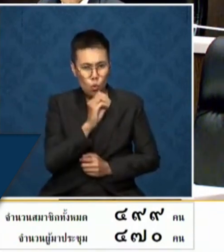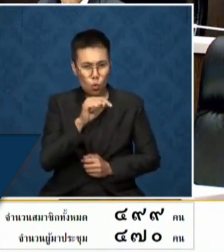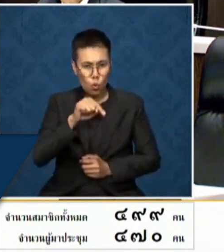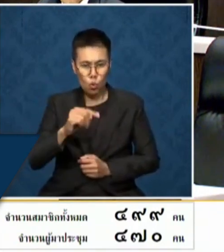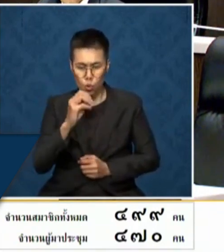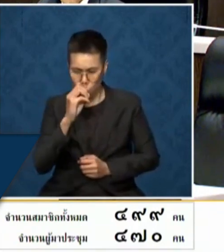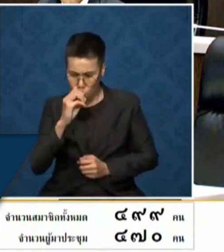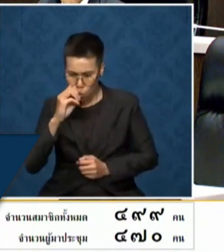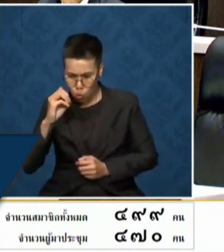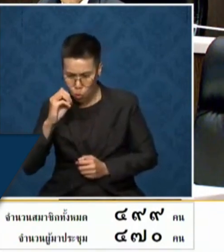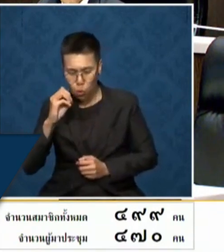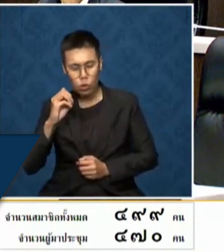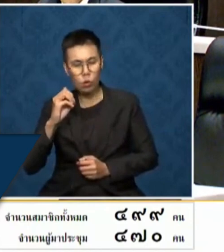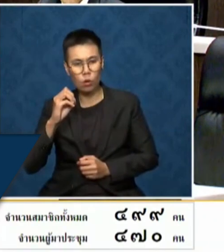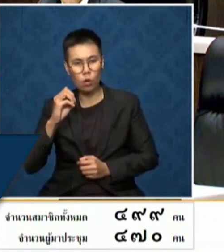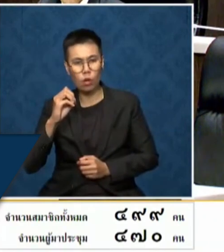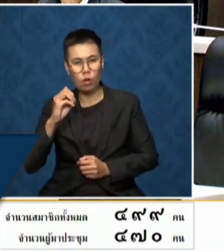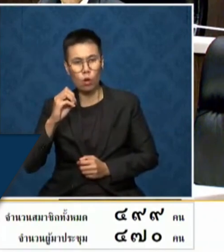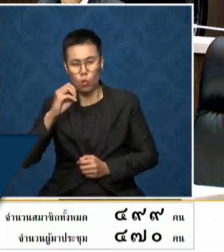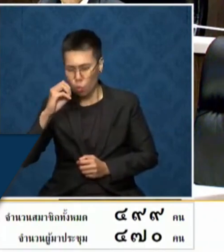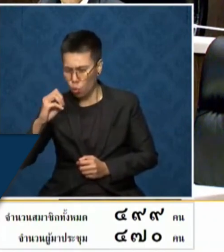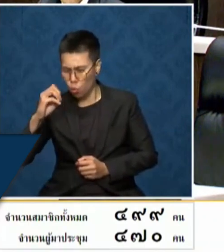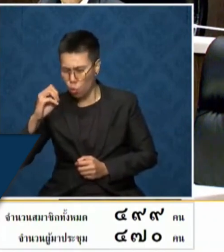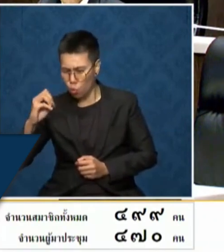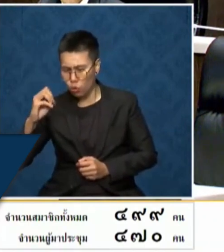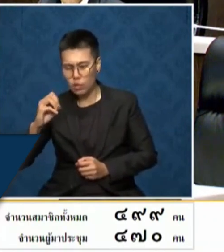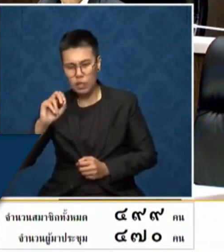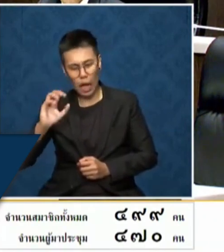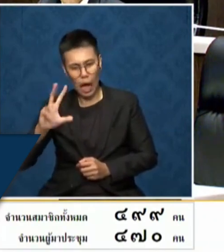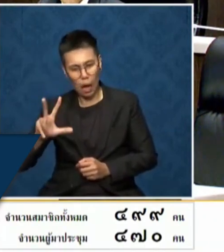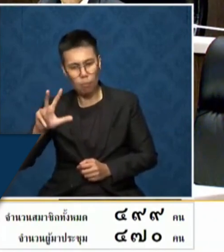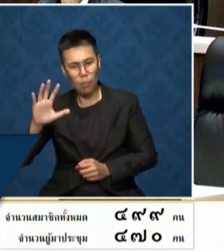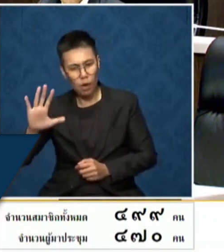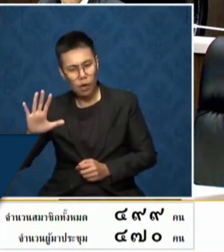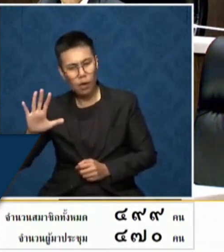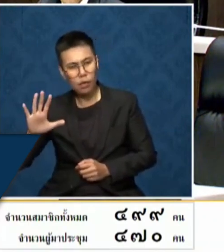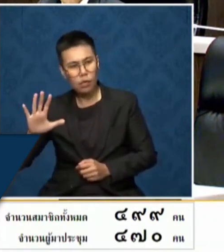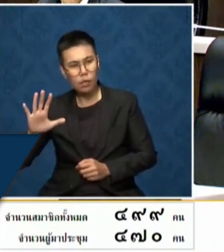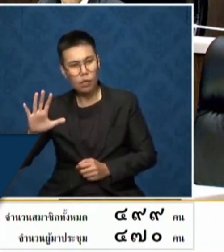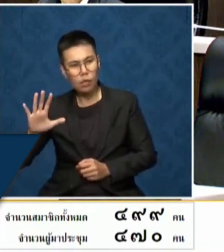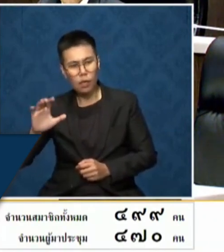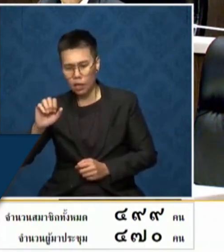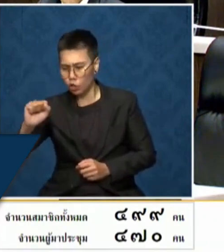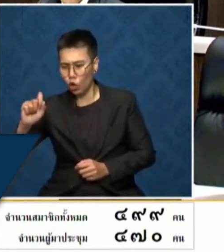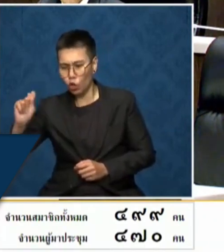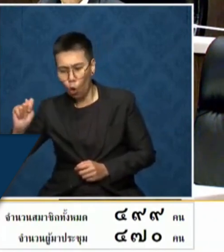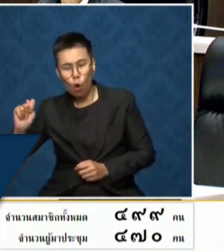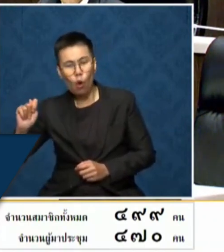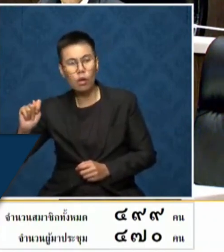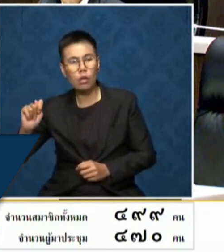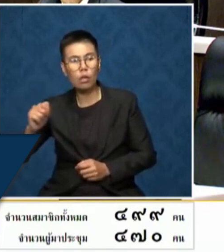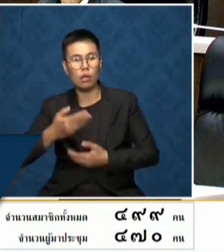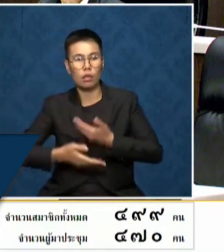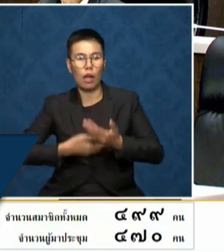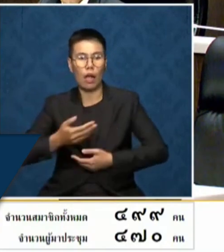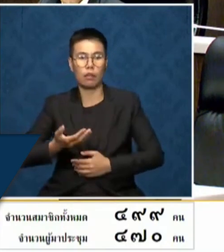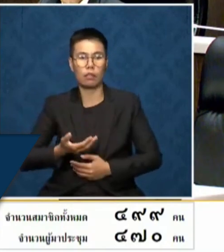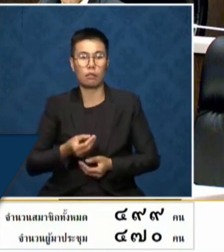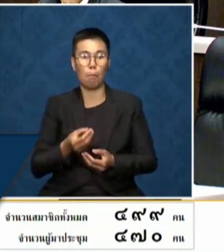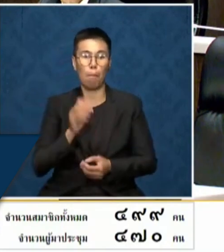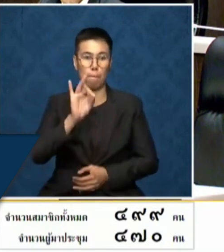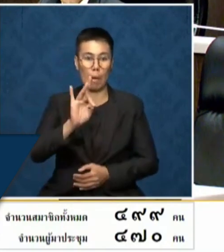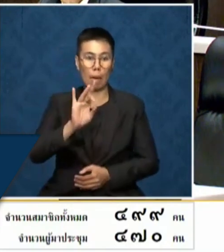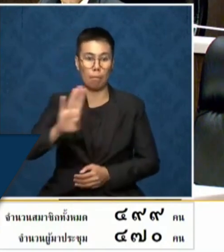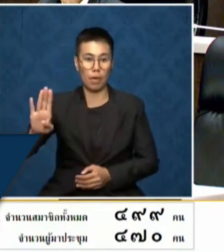0.00 0หลายตัวมากครับ 3 5สตางค์เนี่ยมาขายเรา 8บาทได้